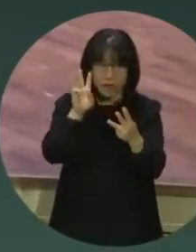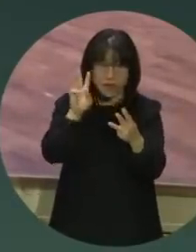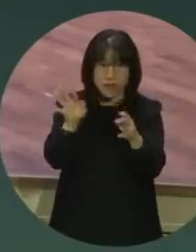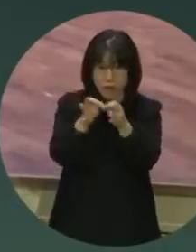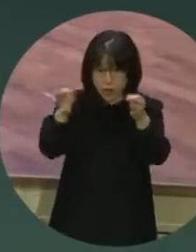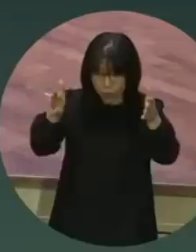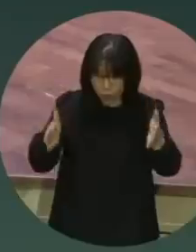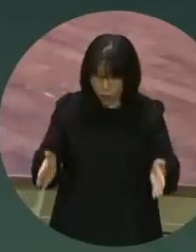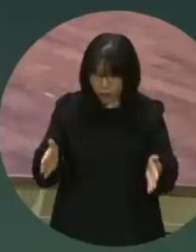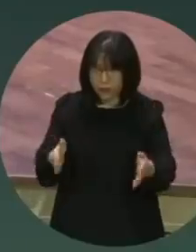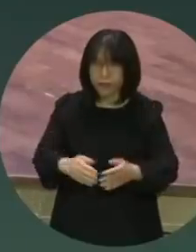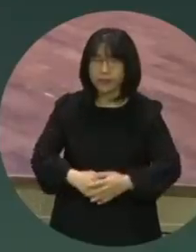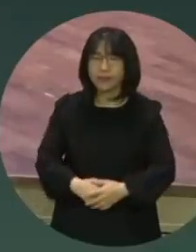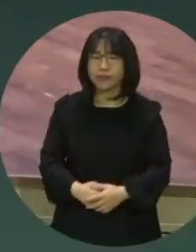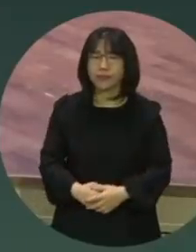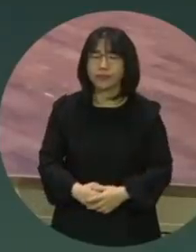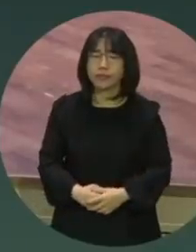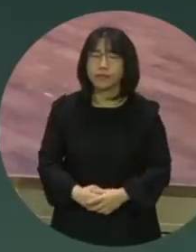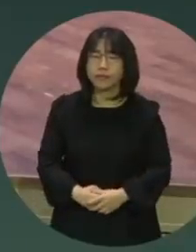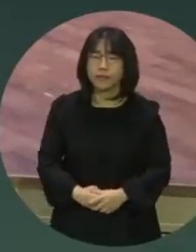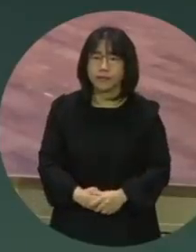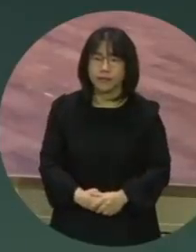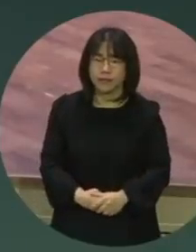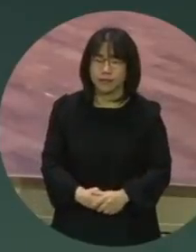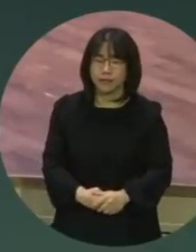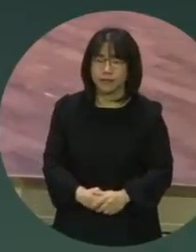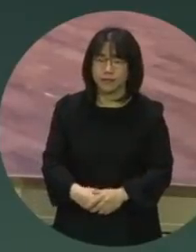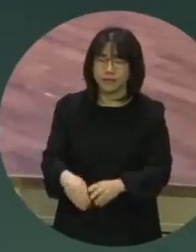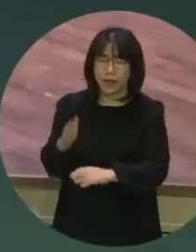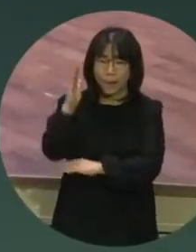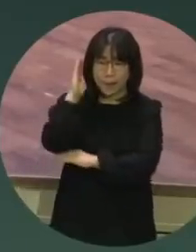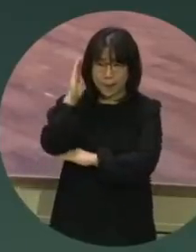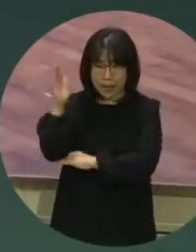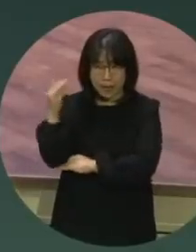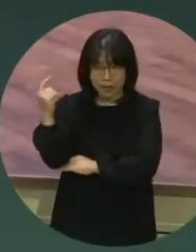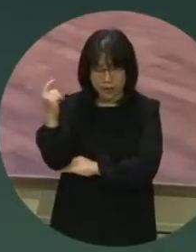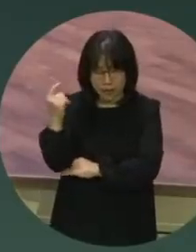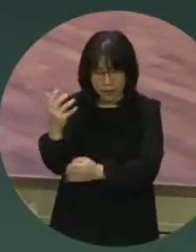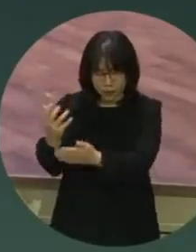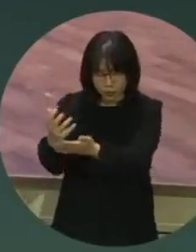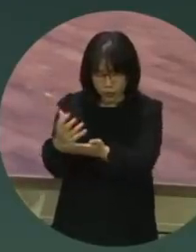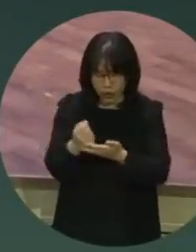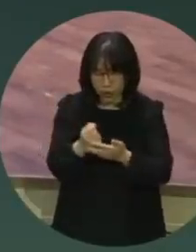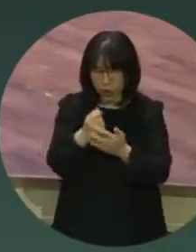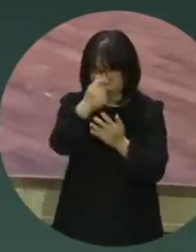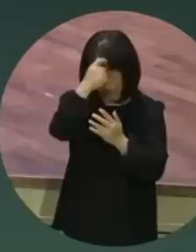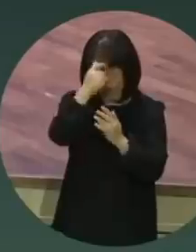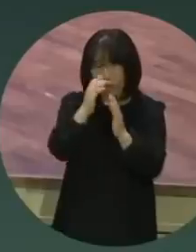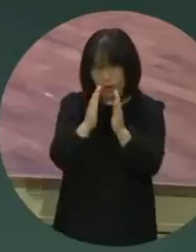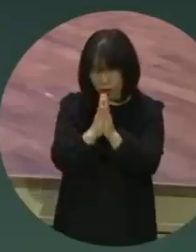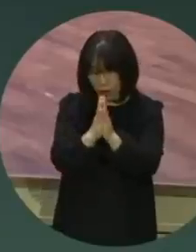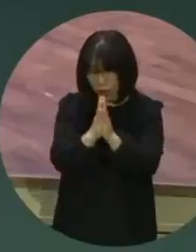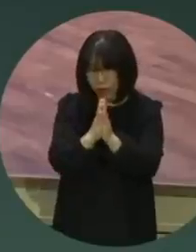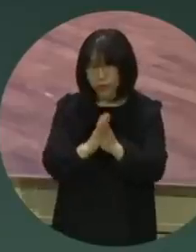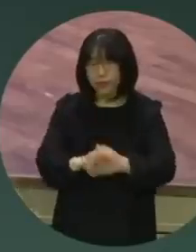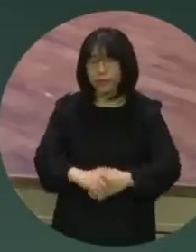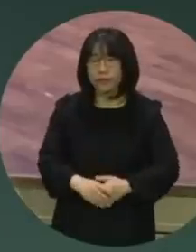우리가 주제를 가지고 하나님 앞에 기도하게 되겠는데,